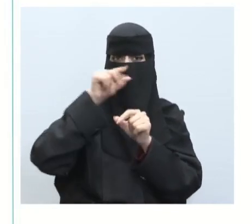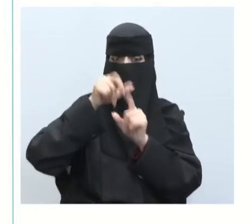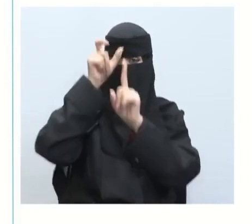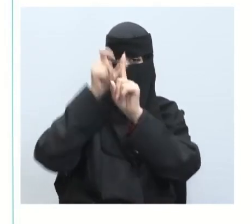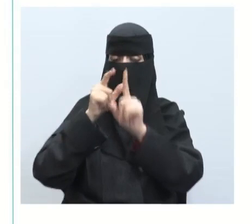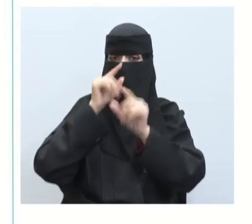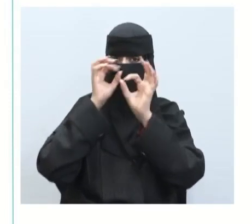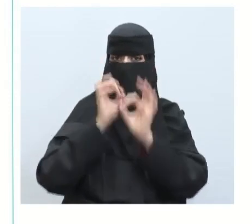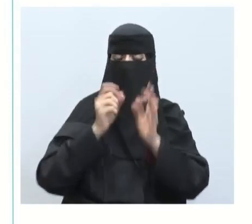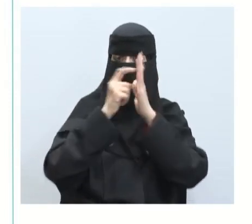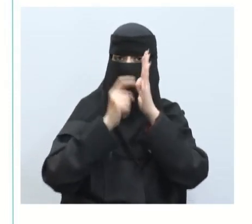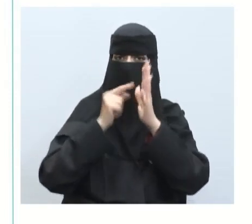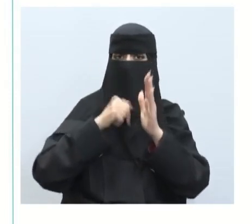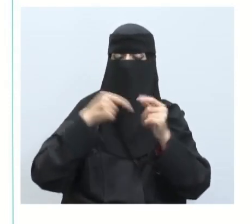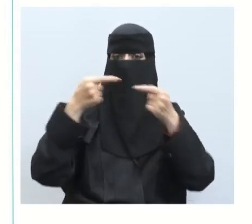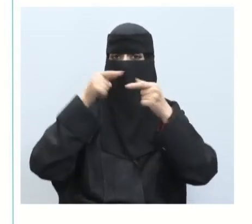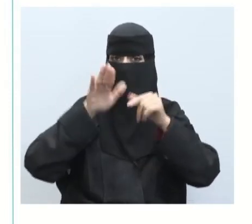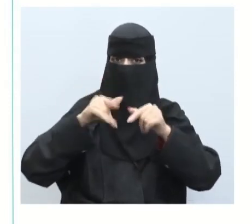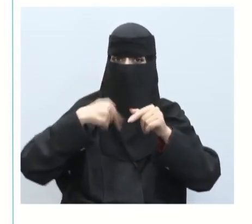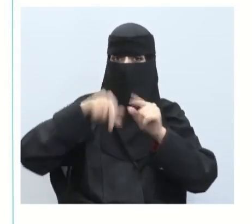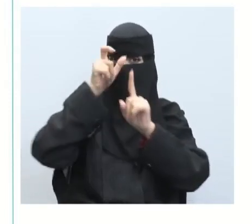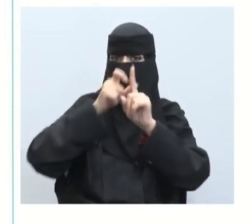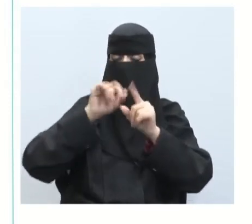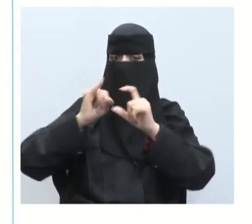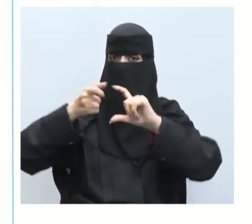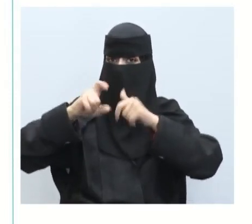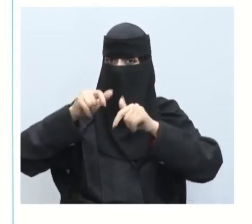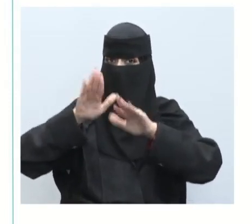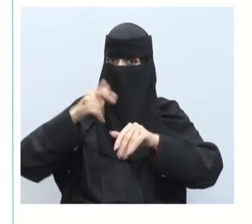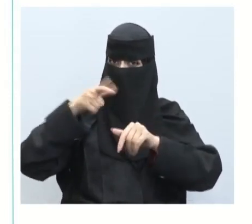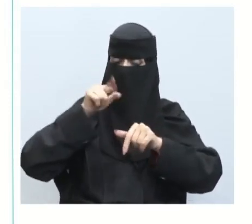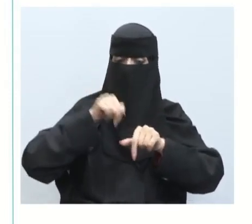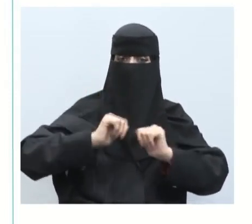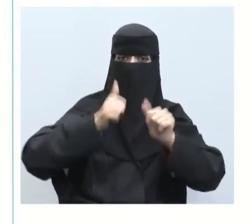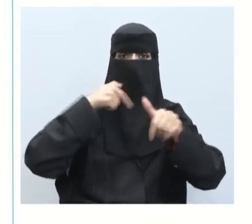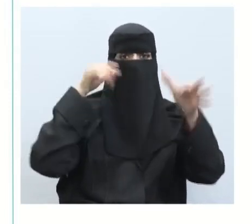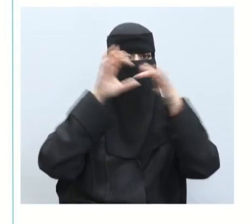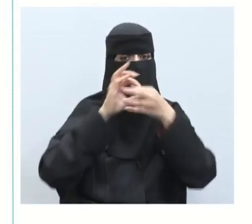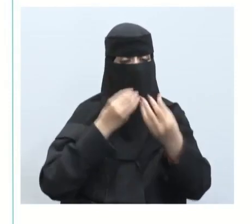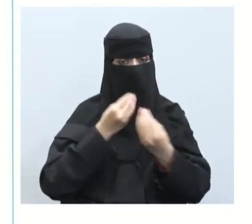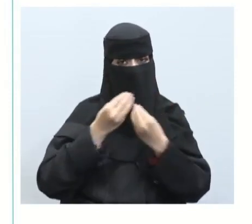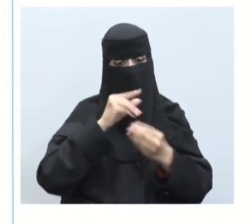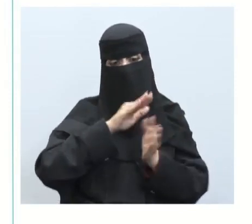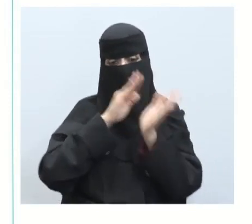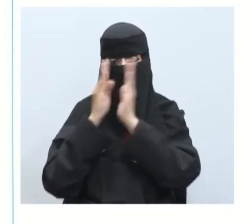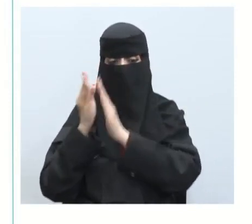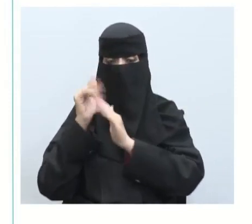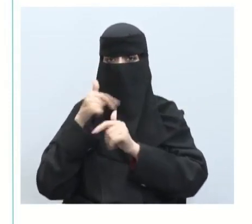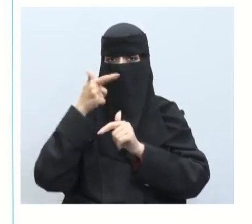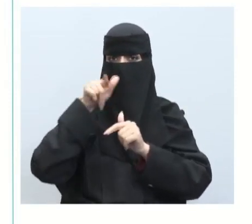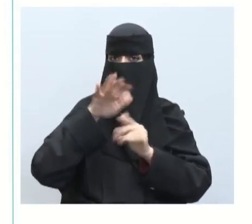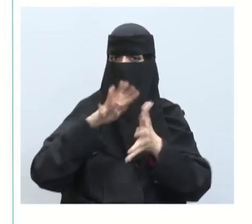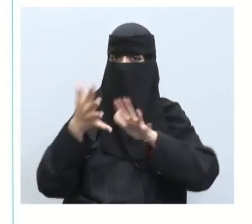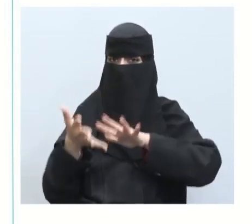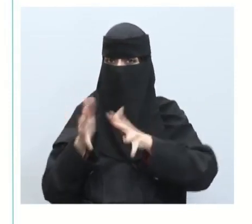بالتعليمات والضوابط التي تجعله يمثل المنظمه بالشكل الصحيح وان تكون هذه العلاقات فعاله مع الاخرين نقصد بالاخرين